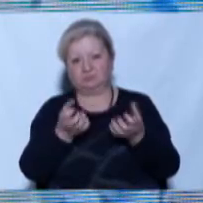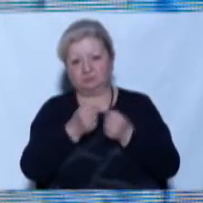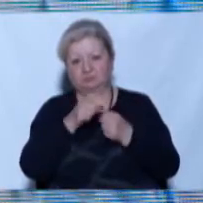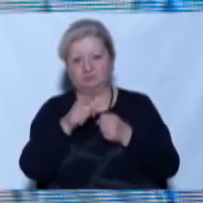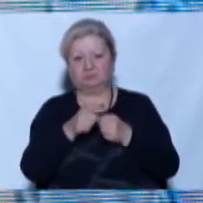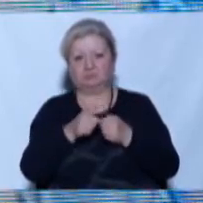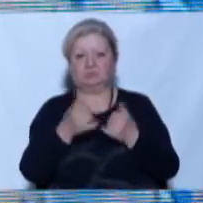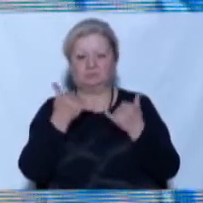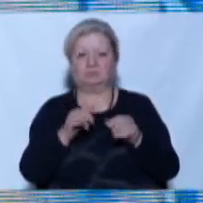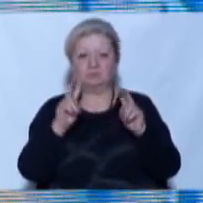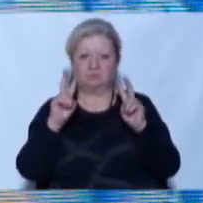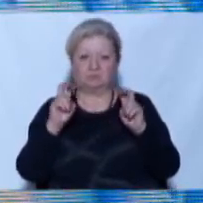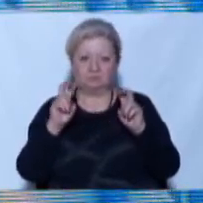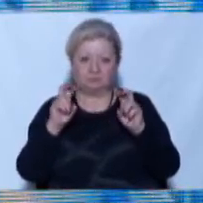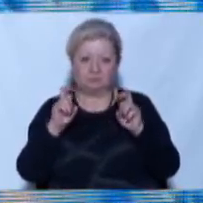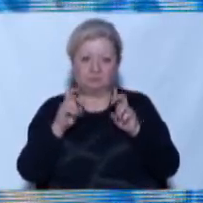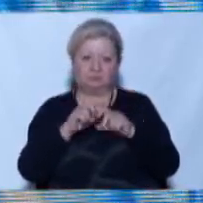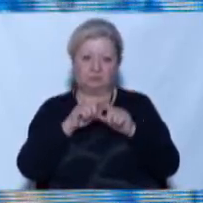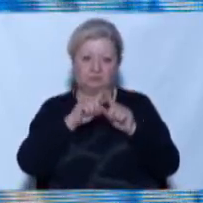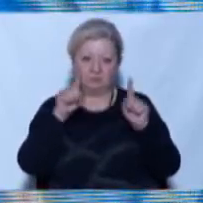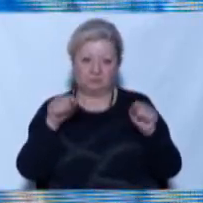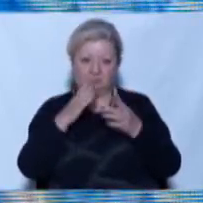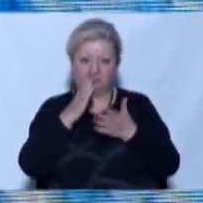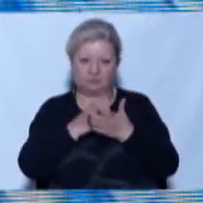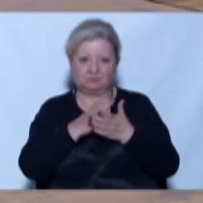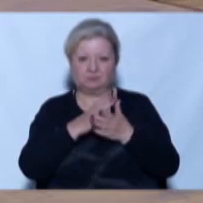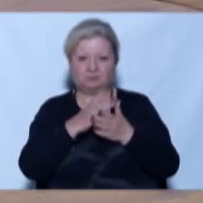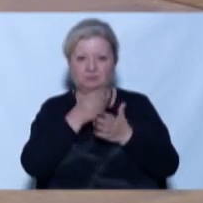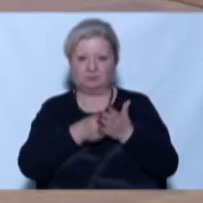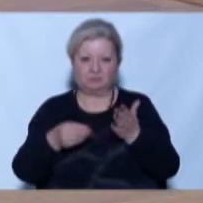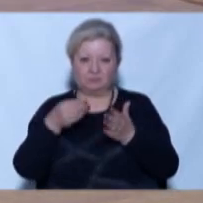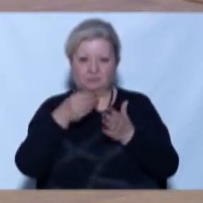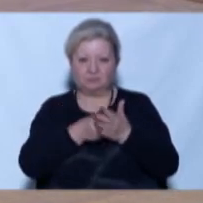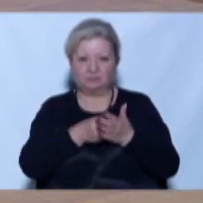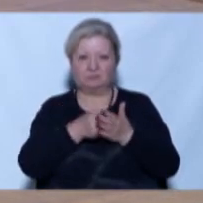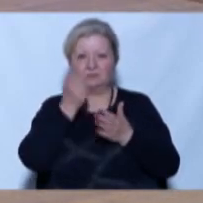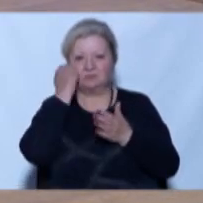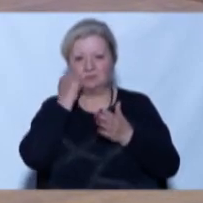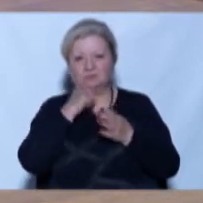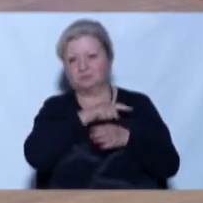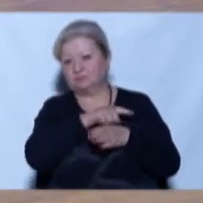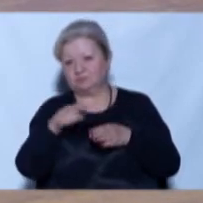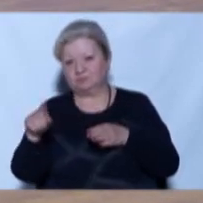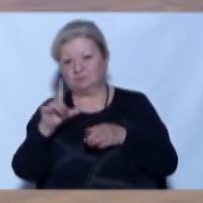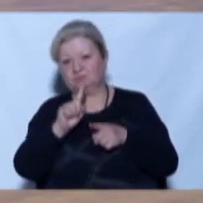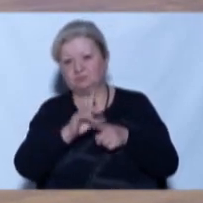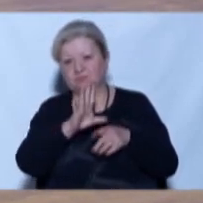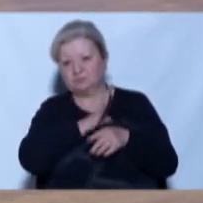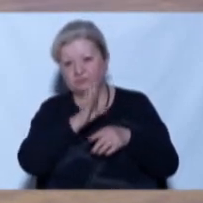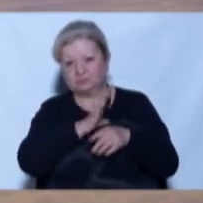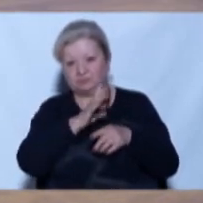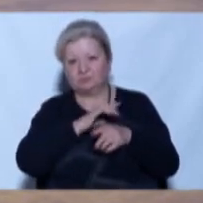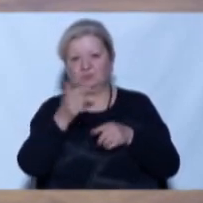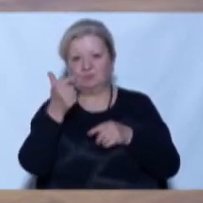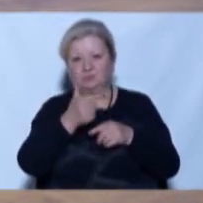მე ჩემი დღევანდელი გაკვეთილის ფორმატი ასე წარიმართება. გავიმეორებ გარკვეულ მასალას, რომელსაც გეოგრაფიული გარსები